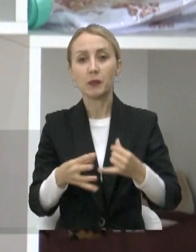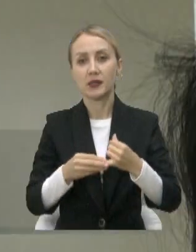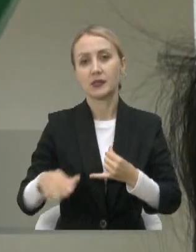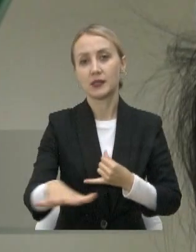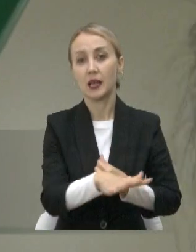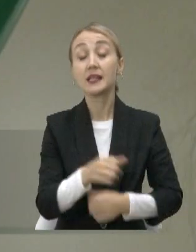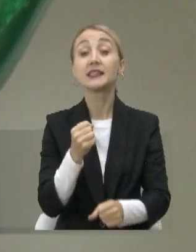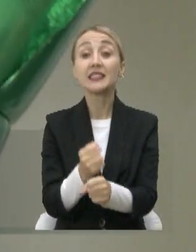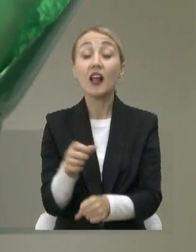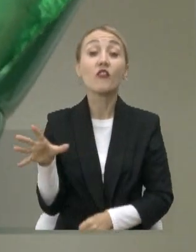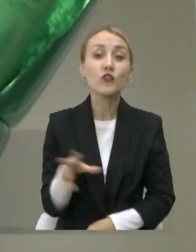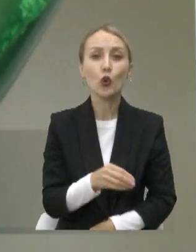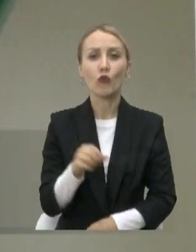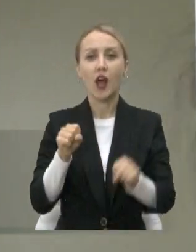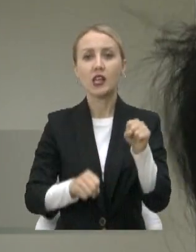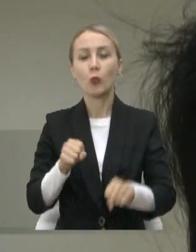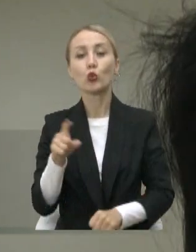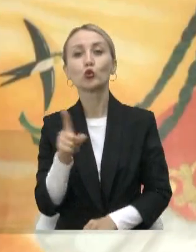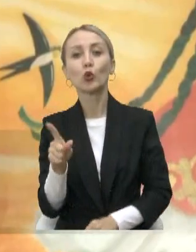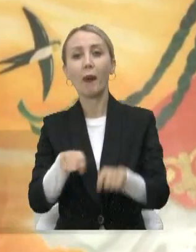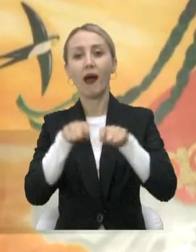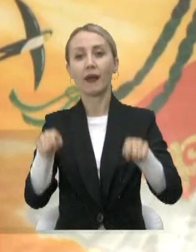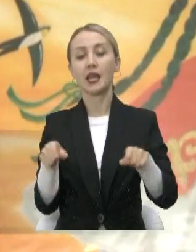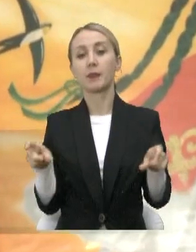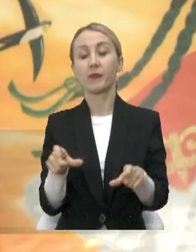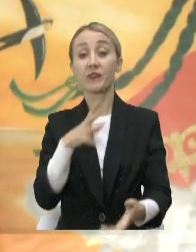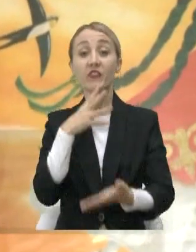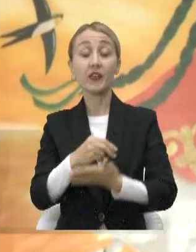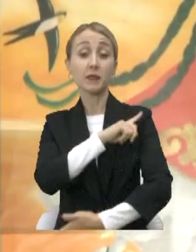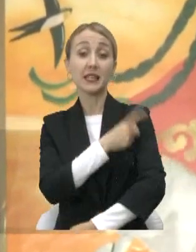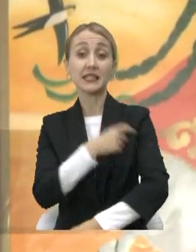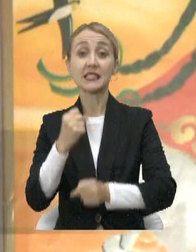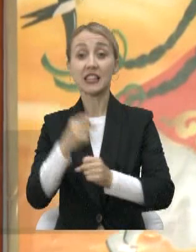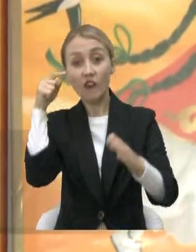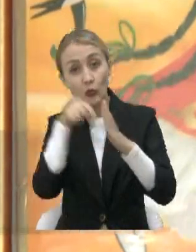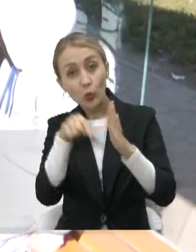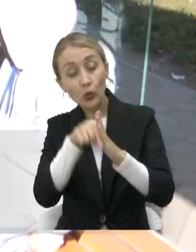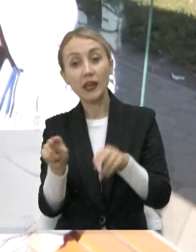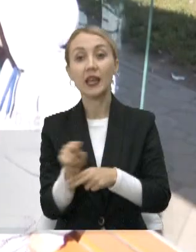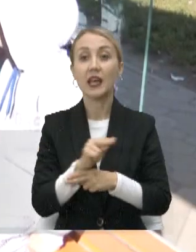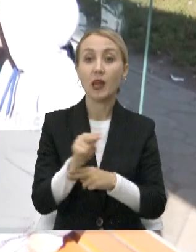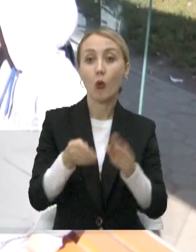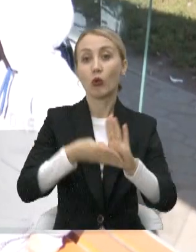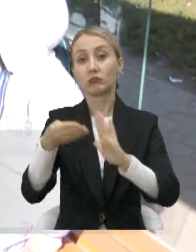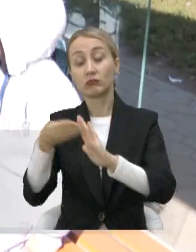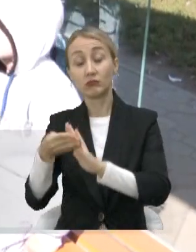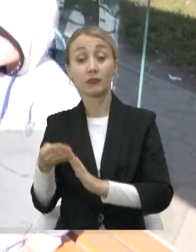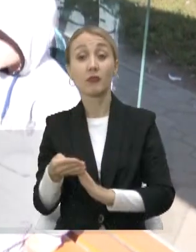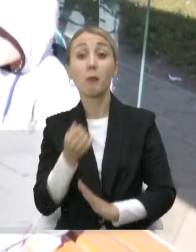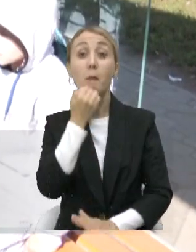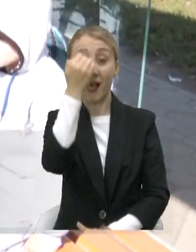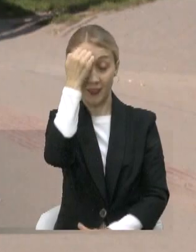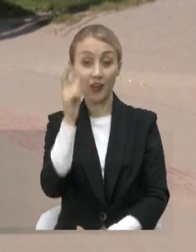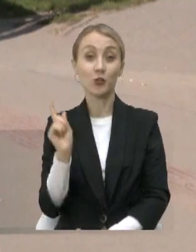участок сделали всё возможное чтобы открыть павильон своими силами сделали внутреннюю отделку реставрацию благодаря чему